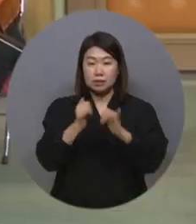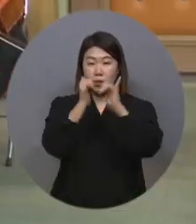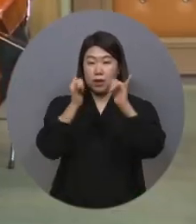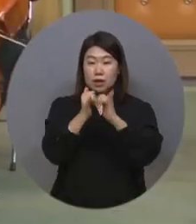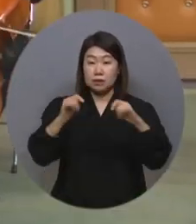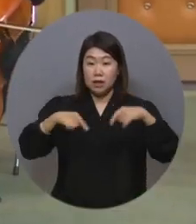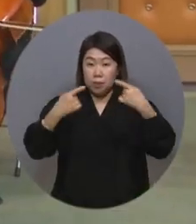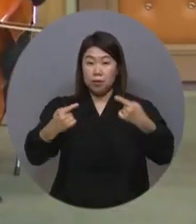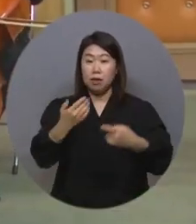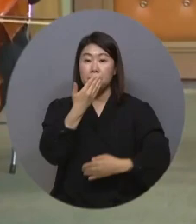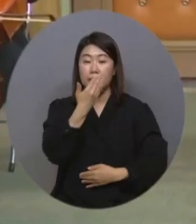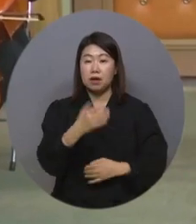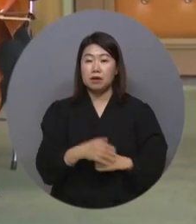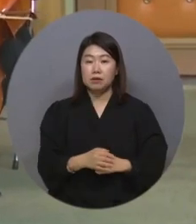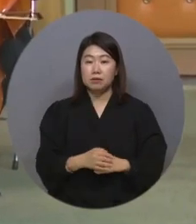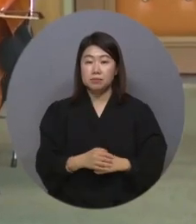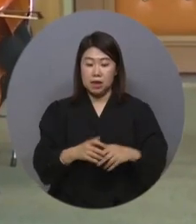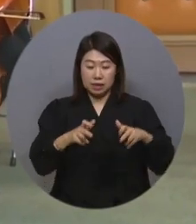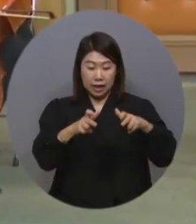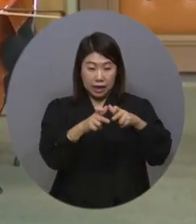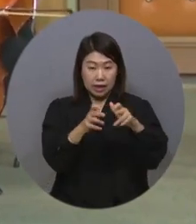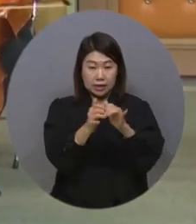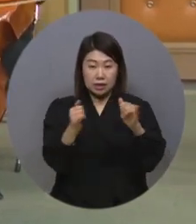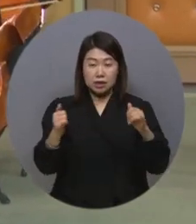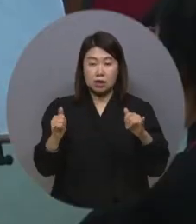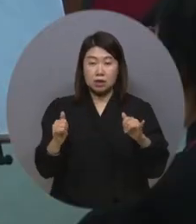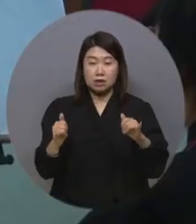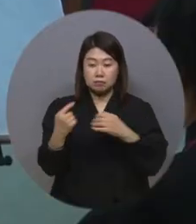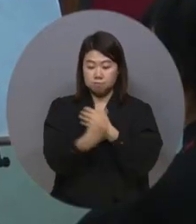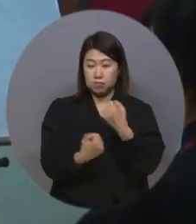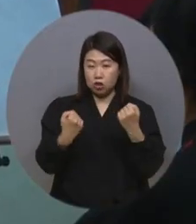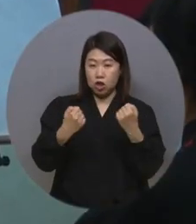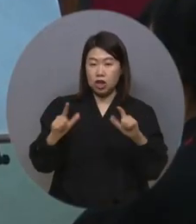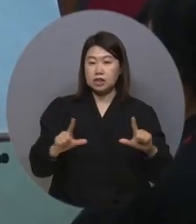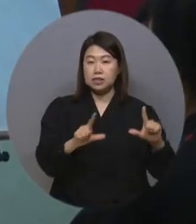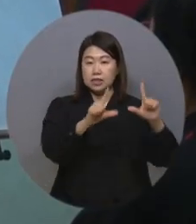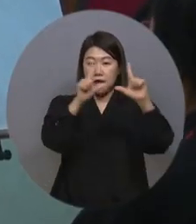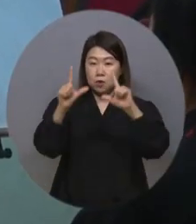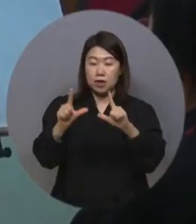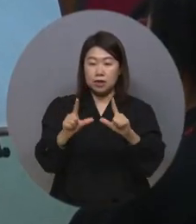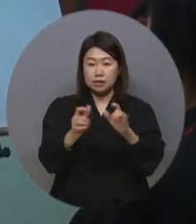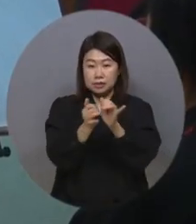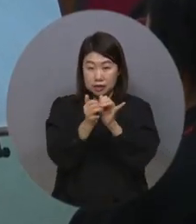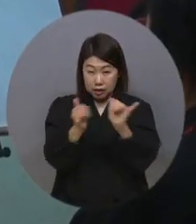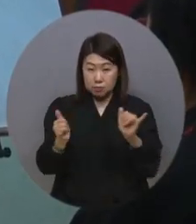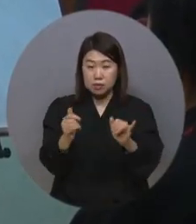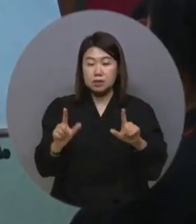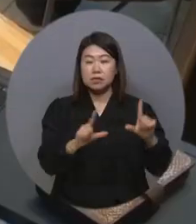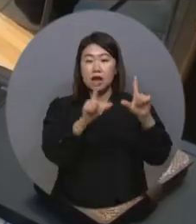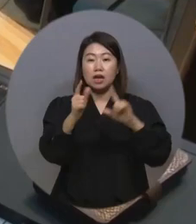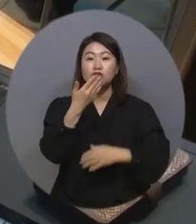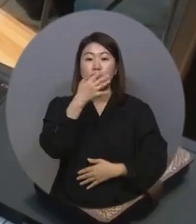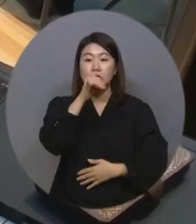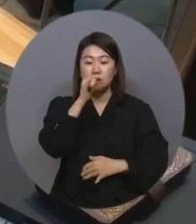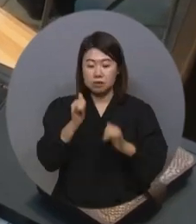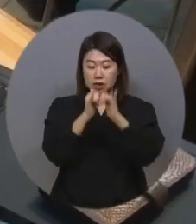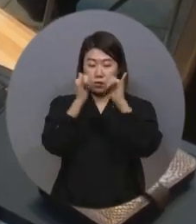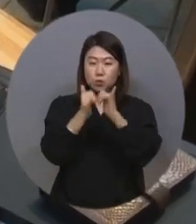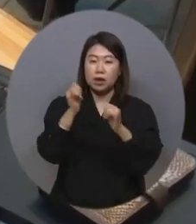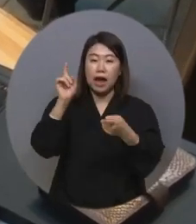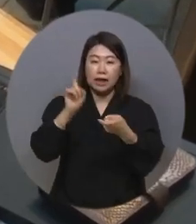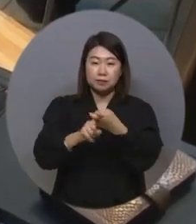장애인 오케스트라를 시작으로 장애인들이 건강한 사회 구성원으로 살아갈 수 있도록 사회적인 관심과 사랑이